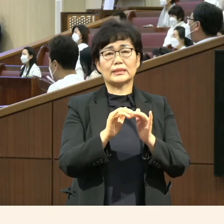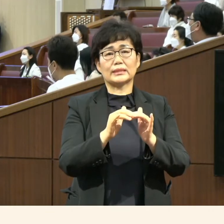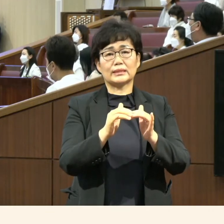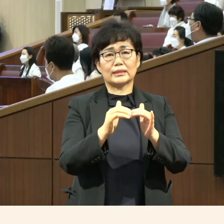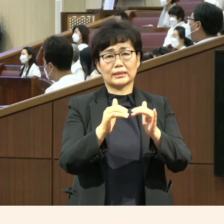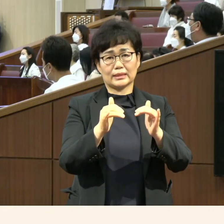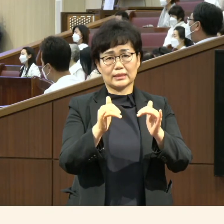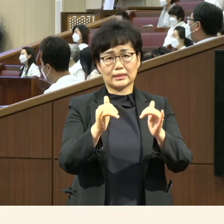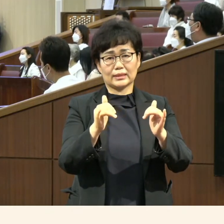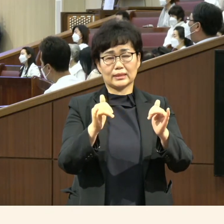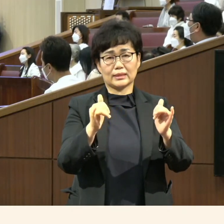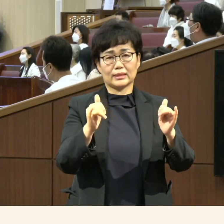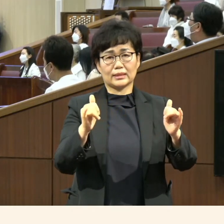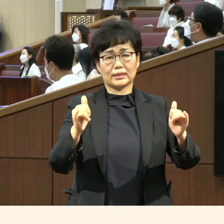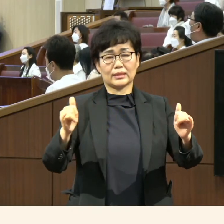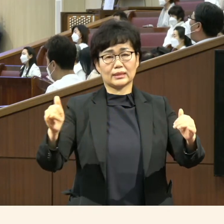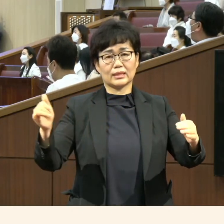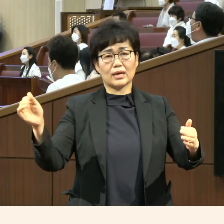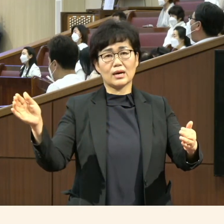없느니